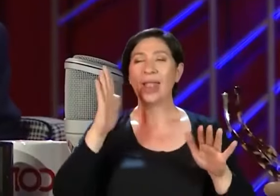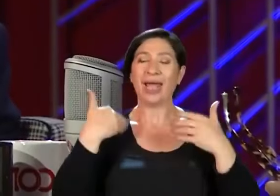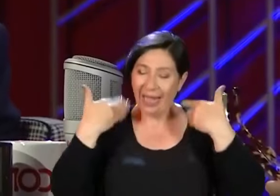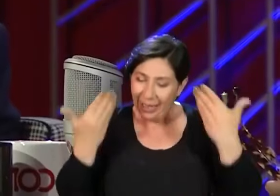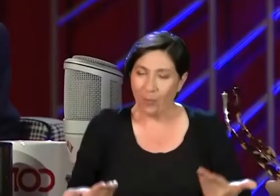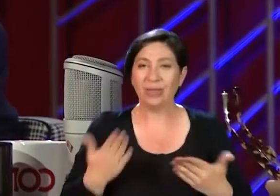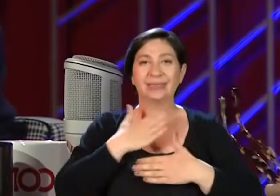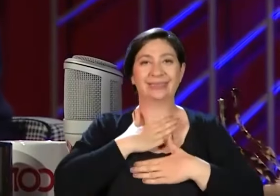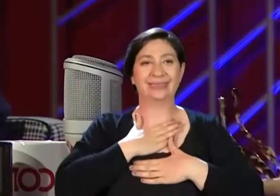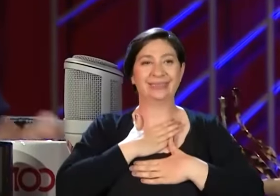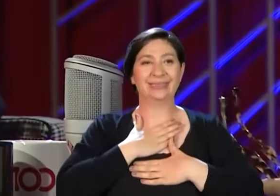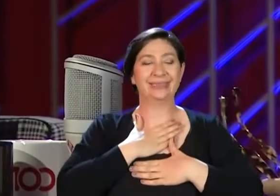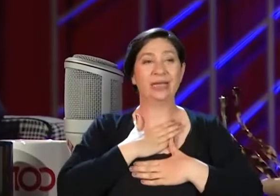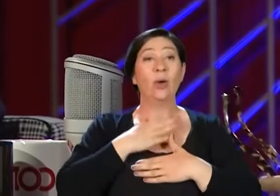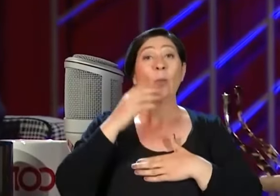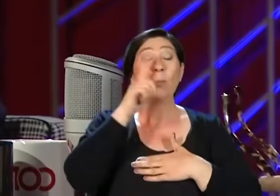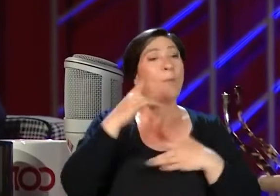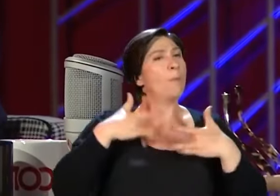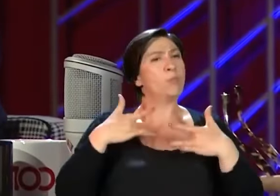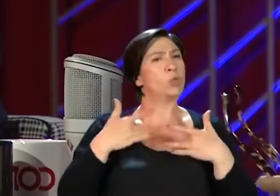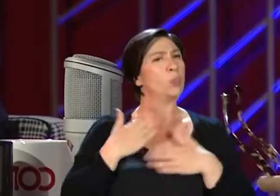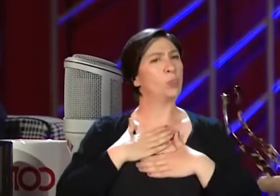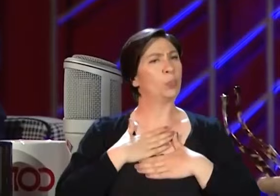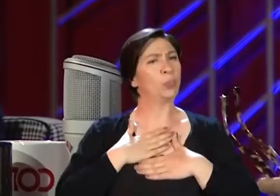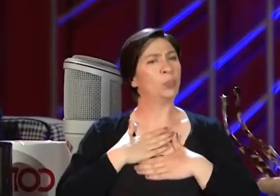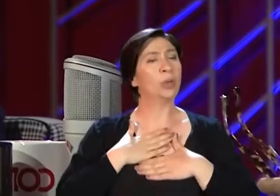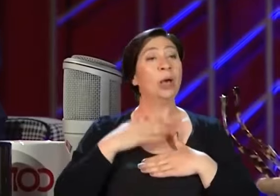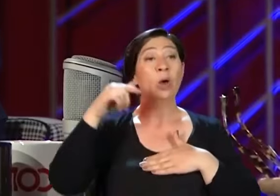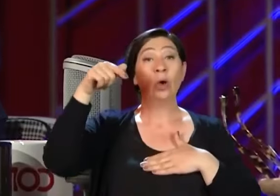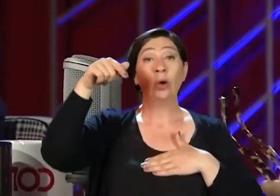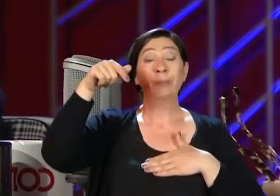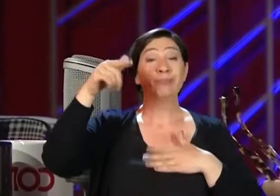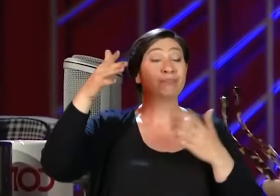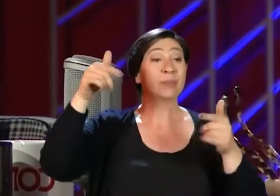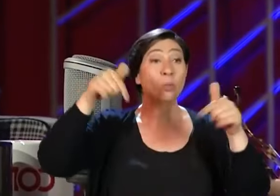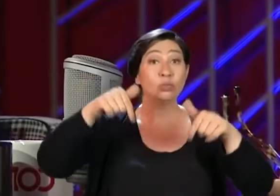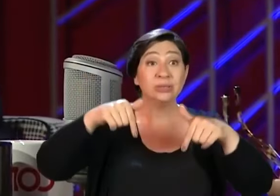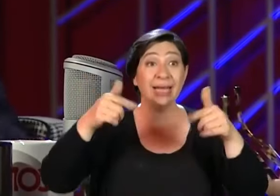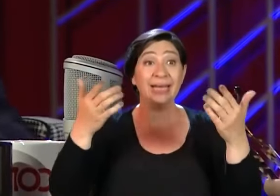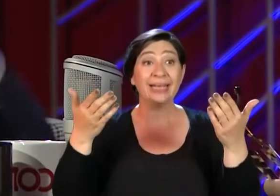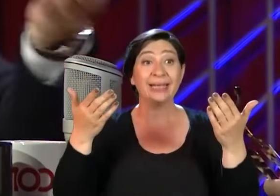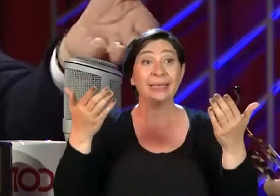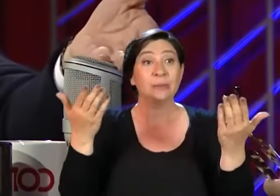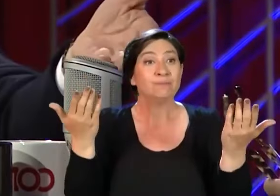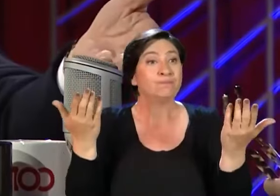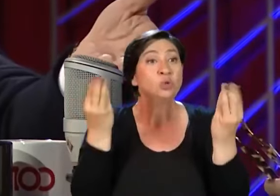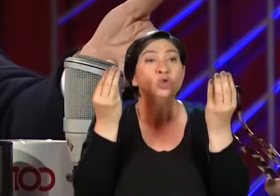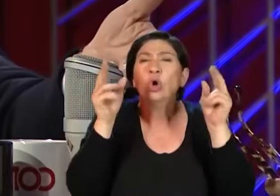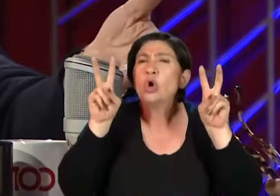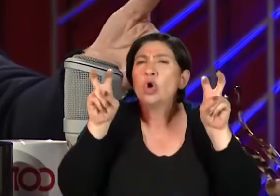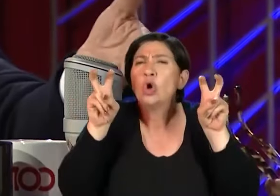eden insanlarla yol yürüdük. Çok da memnunum. Burada ya zaten ben birçok